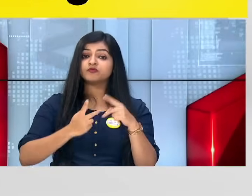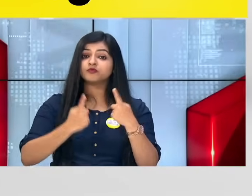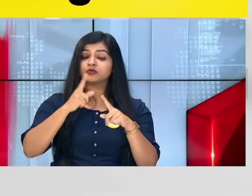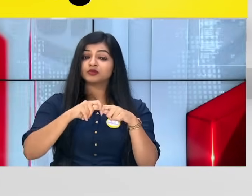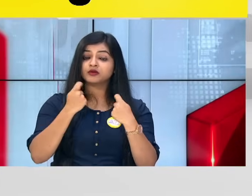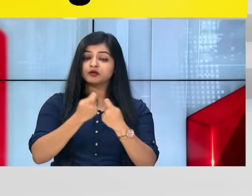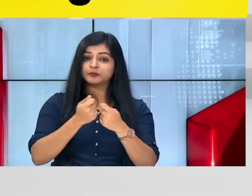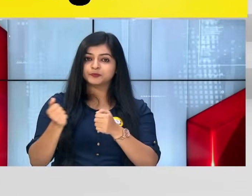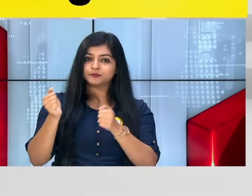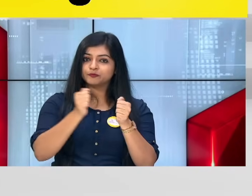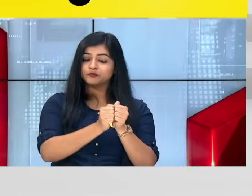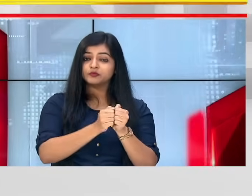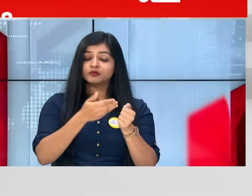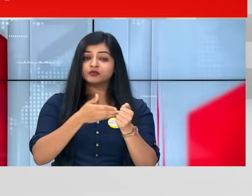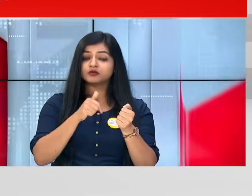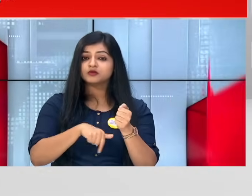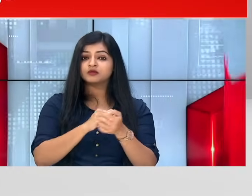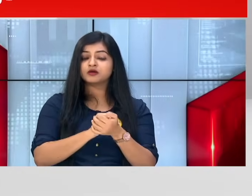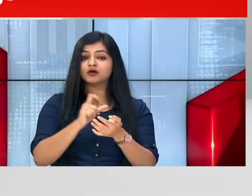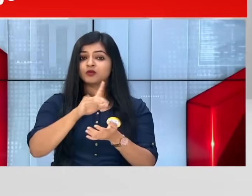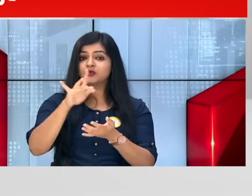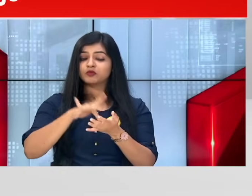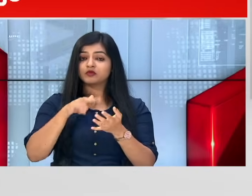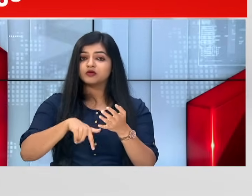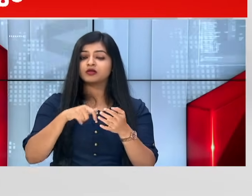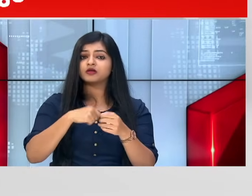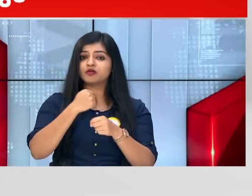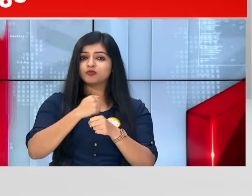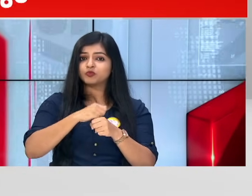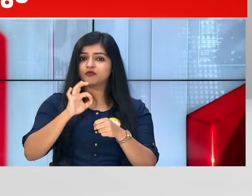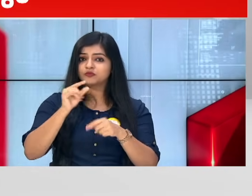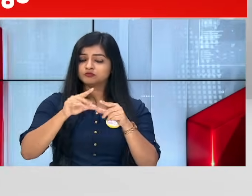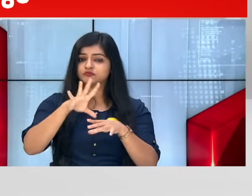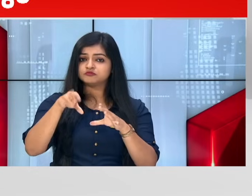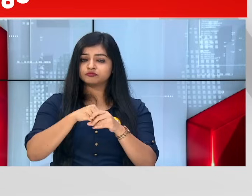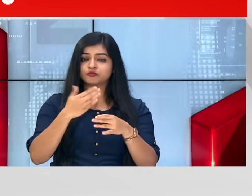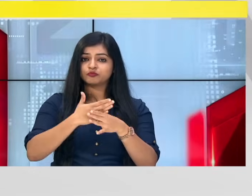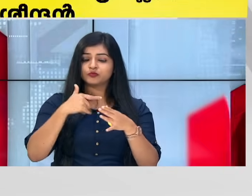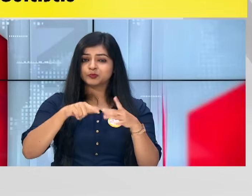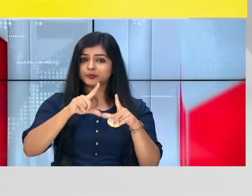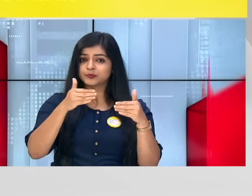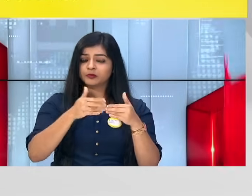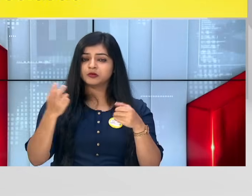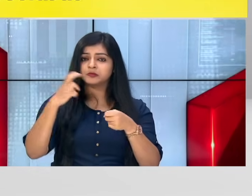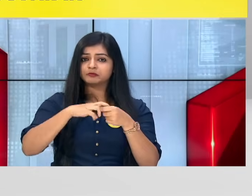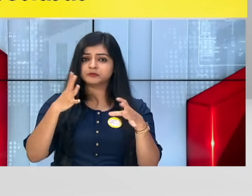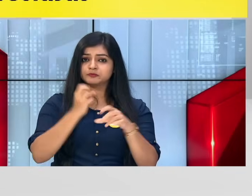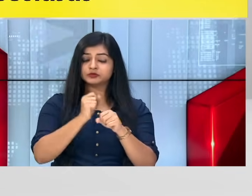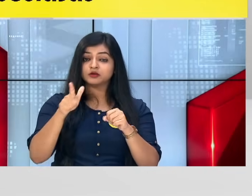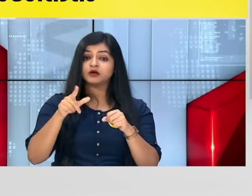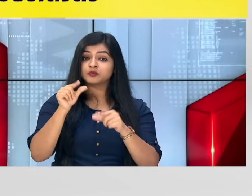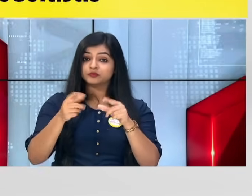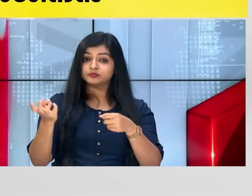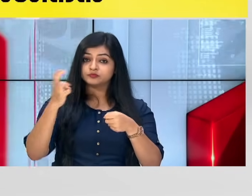കൂടെ ചേർന്ന് തദ്ദേശ സ്വയംഭരണ വകുപ്പിനും പ്രവർത്തിക്കേണ്ടതുണ്ട്. ഇന്നത്തെ യോഗത്തിൽ അവരില്ലായിരുന്നു. അവരെ കൂടി